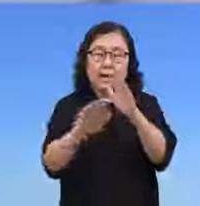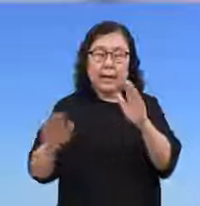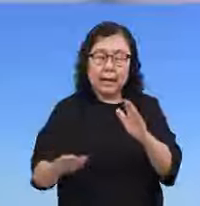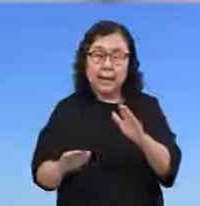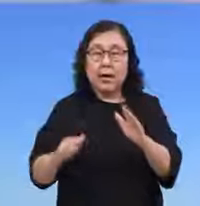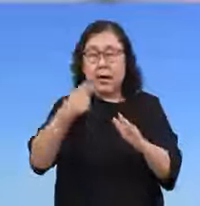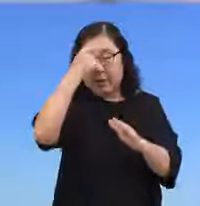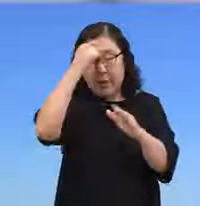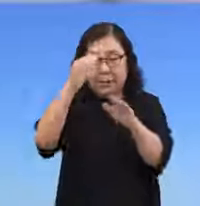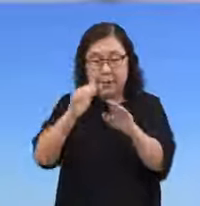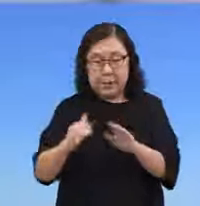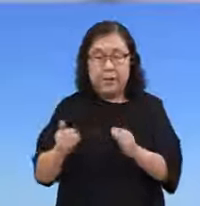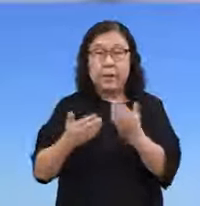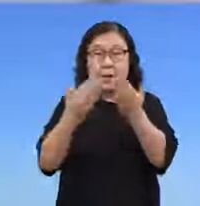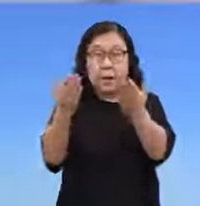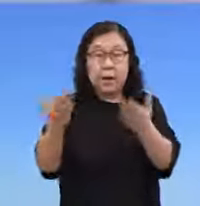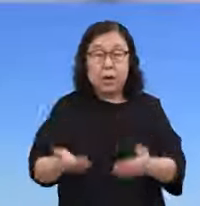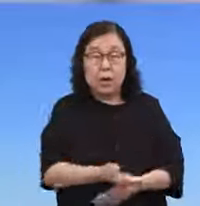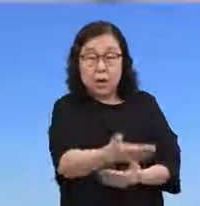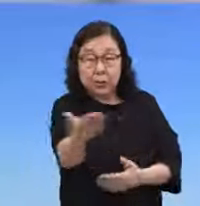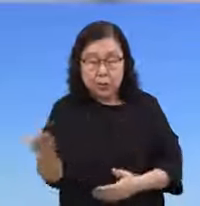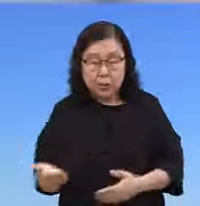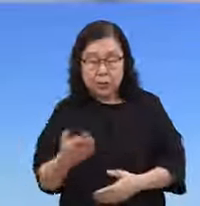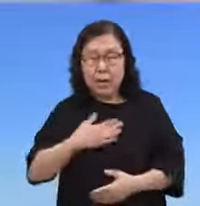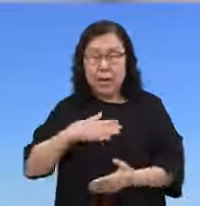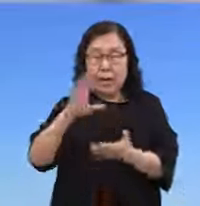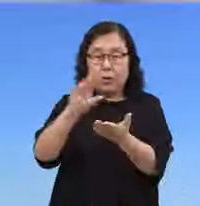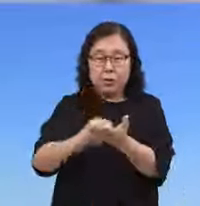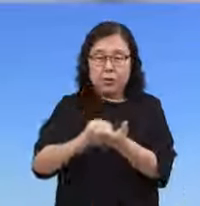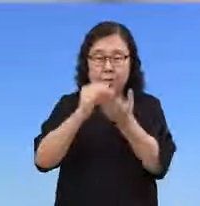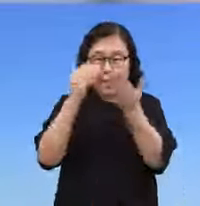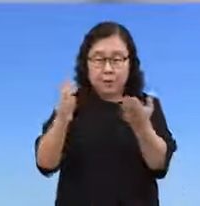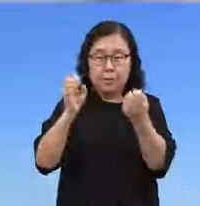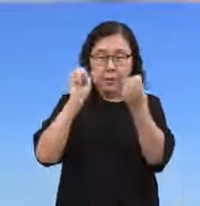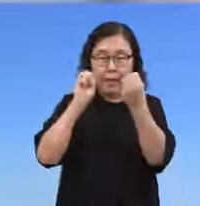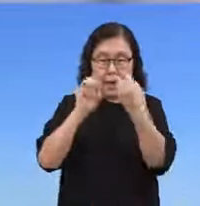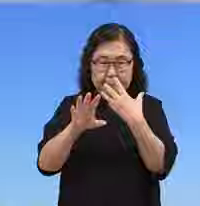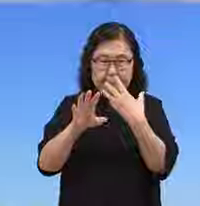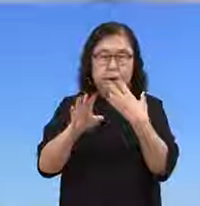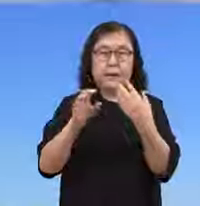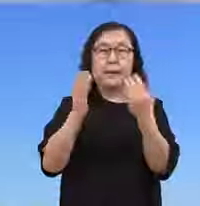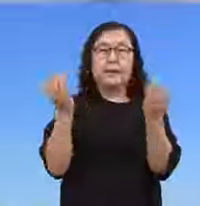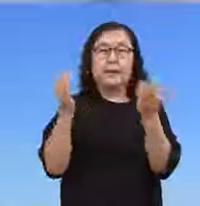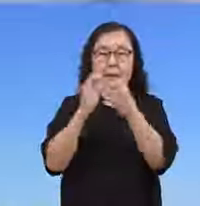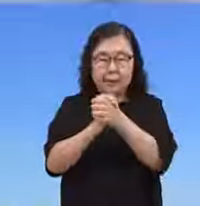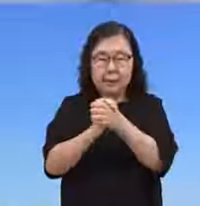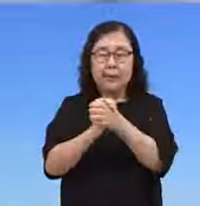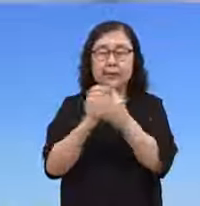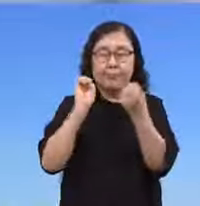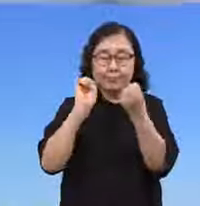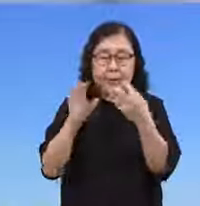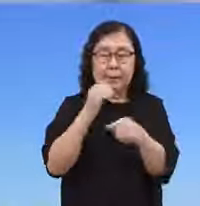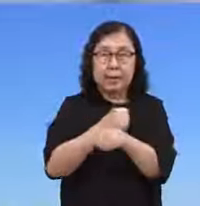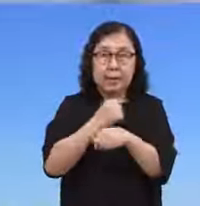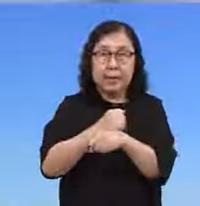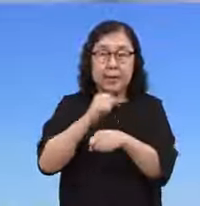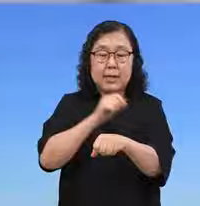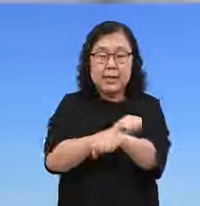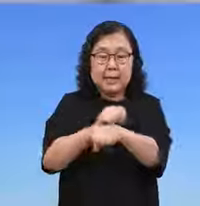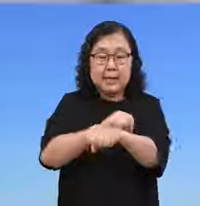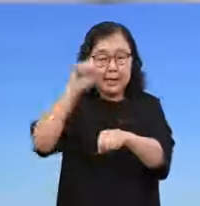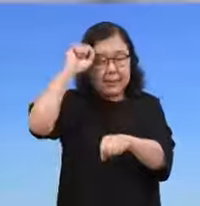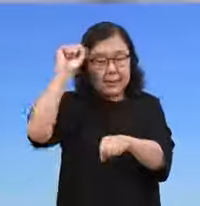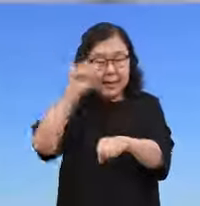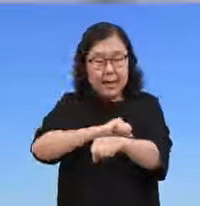분들이 하나님 앞에 결단하는 차원에서 제가 숙제를 드리면 아멘으로 화답해 주시기를 바랍니다. 이번 특세